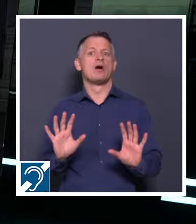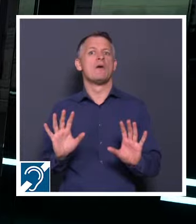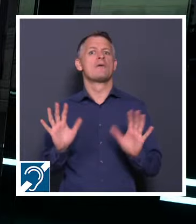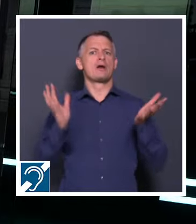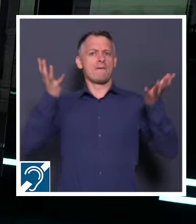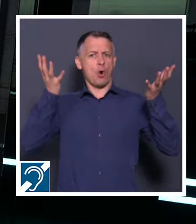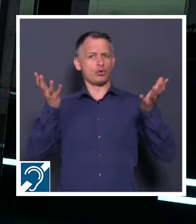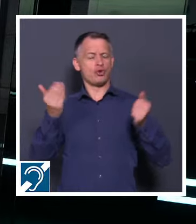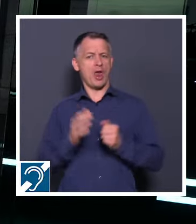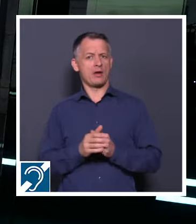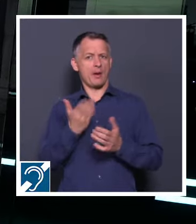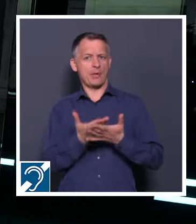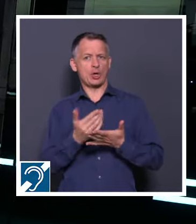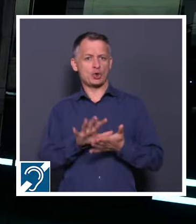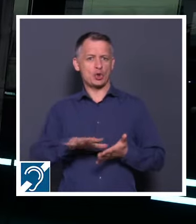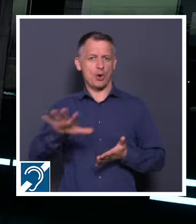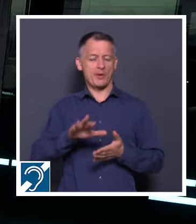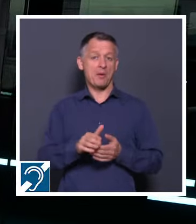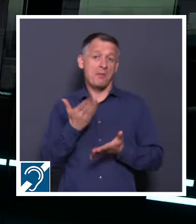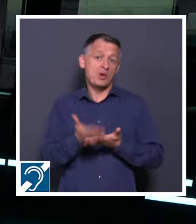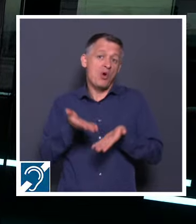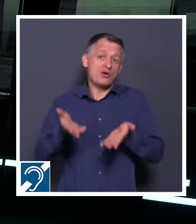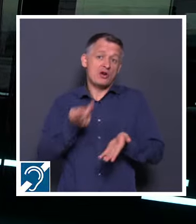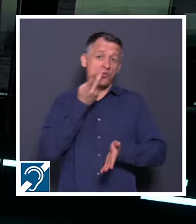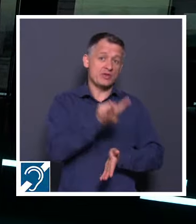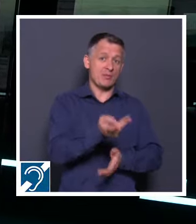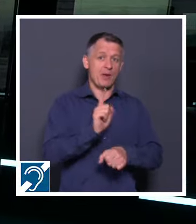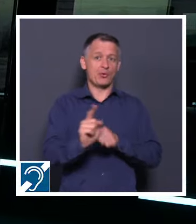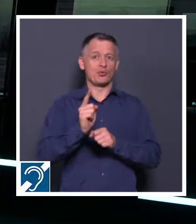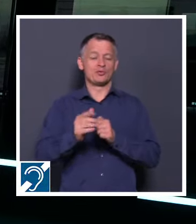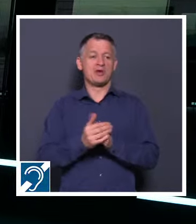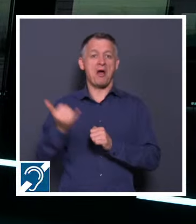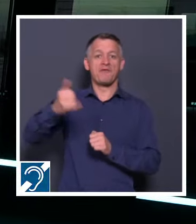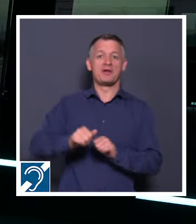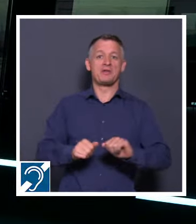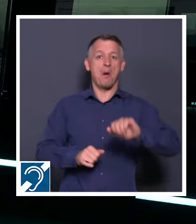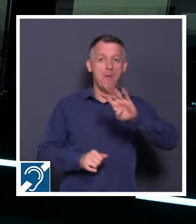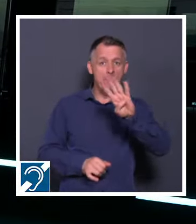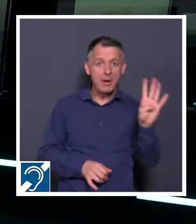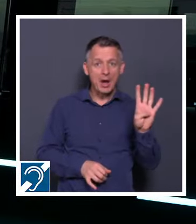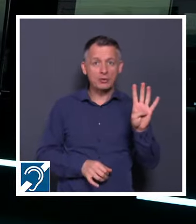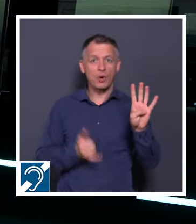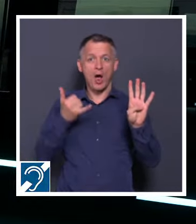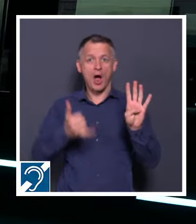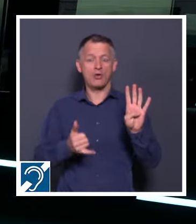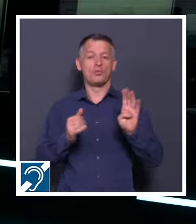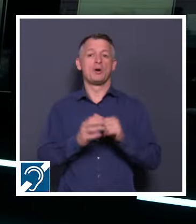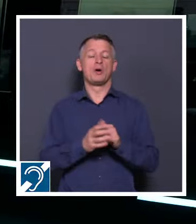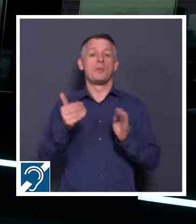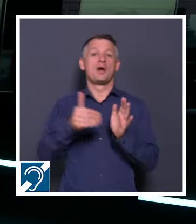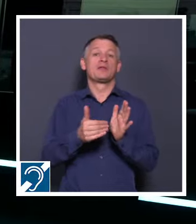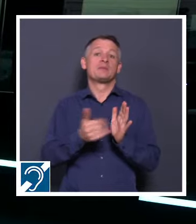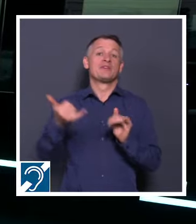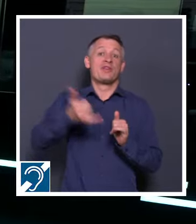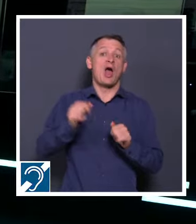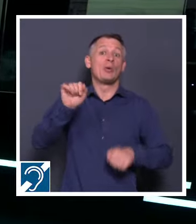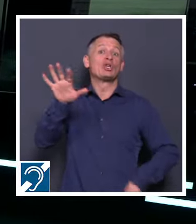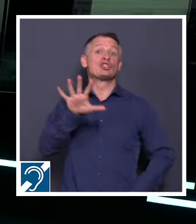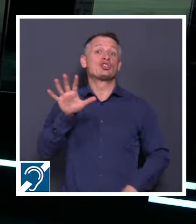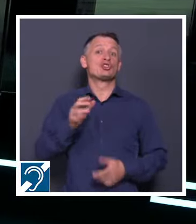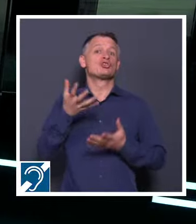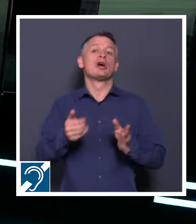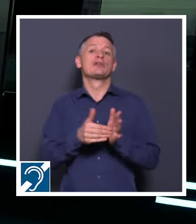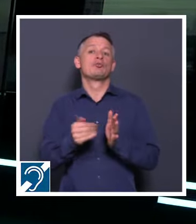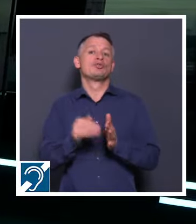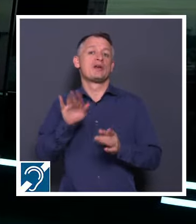că așa ne uităm la aceste produse. A venit 4.0, acum trebuie să vină 5. Ce ar trebui să